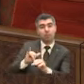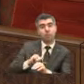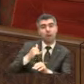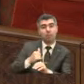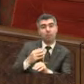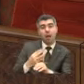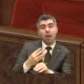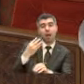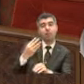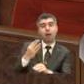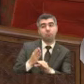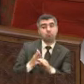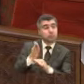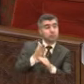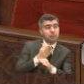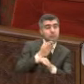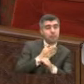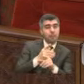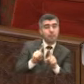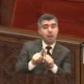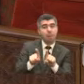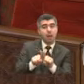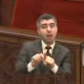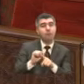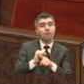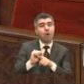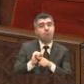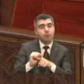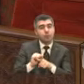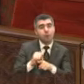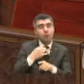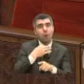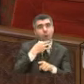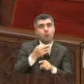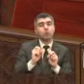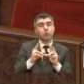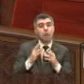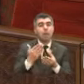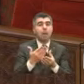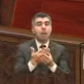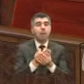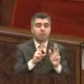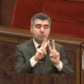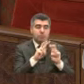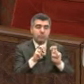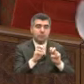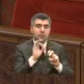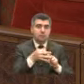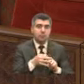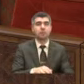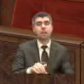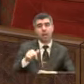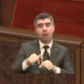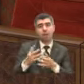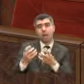متنقلة. هذه الفضاءات كتوعي الشباب وتتواكبهم وفعلا تتحدث معهم في الملفات ديالهم. هناك مجموعة من الشباب استفادوا